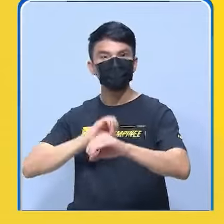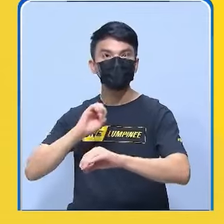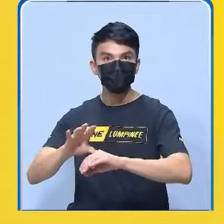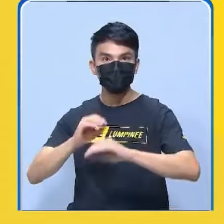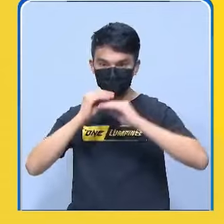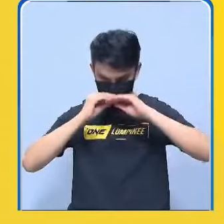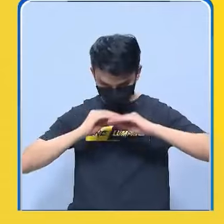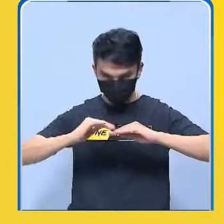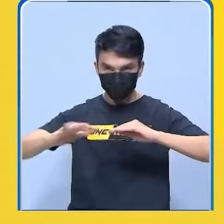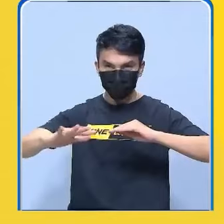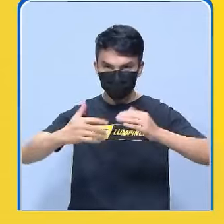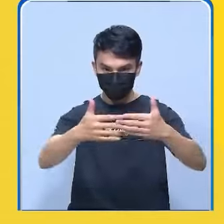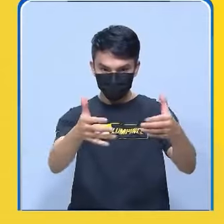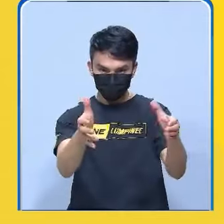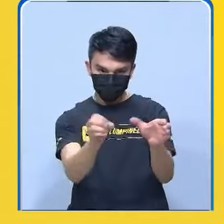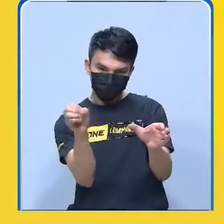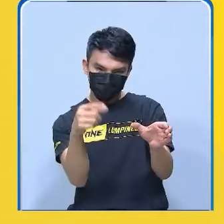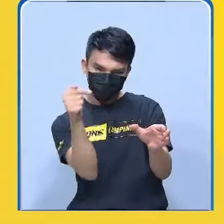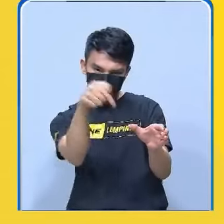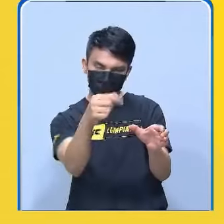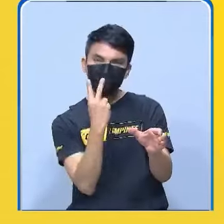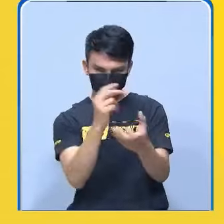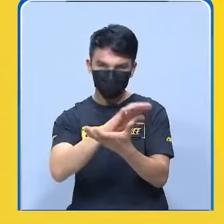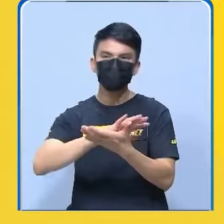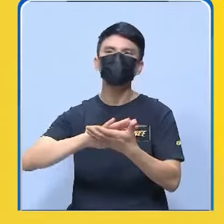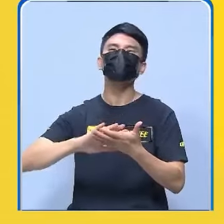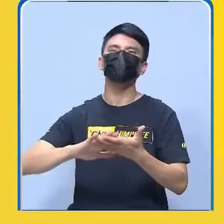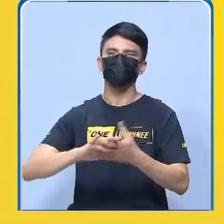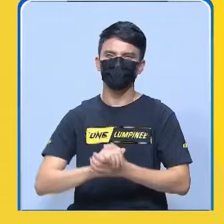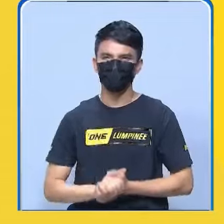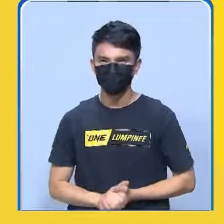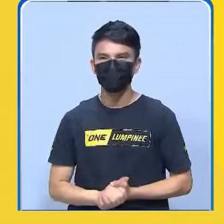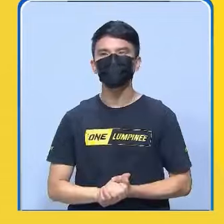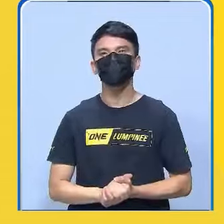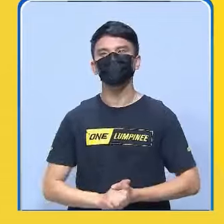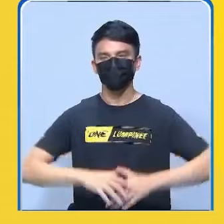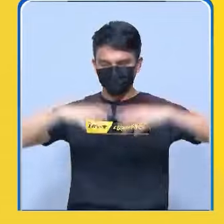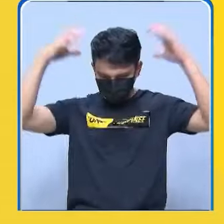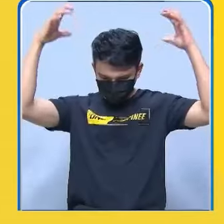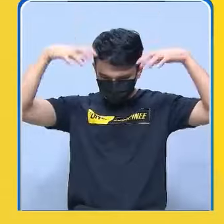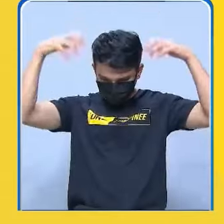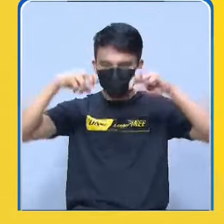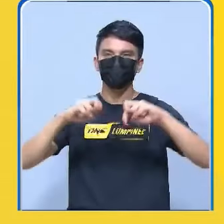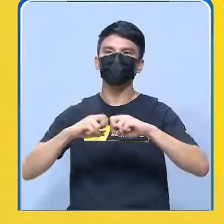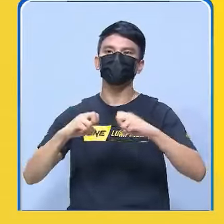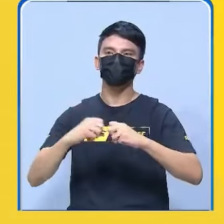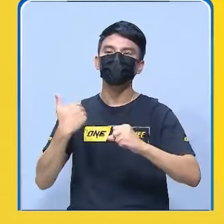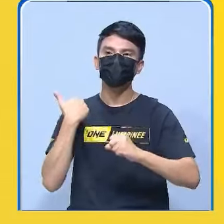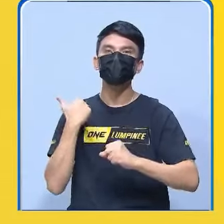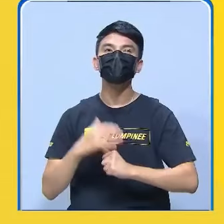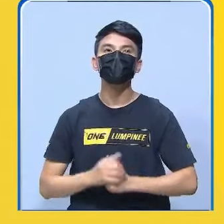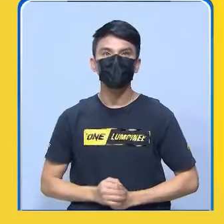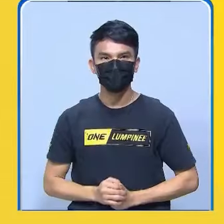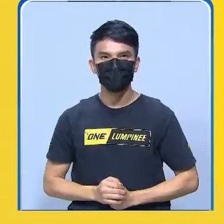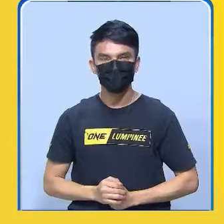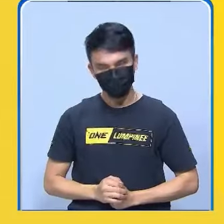ถึงในถังขยะก็ตามแต่ดูให้มันลงถังให้เรียบร้อยไม่ใช่ทิ้งไว้ข้างๆถังฝนตกมันก็เจอปัญหาเนี่ยค่ะ ค่ะ แล้